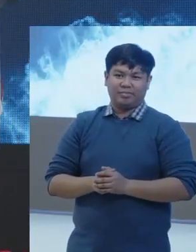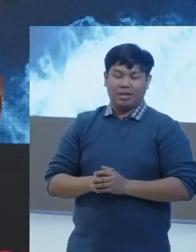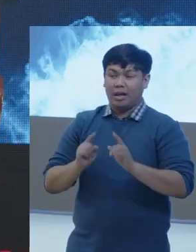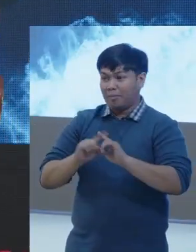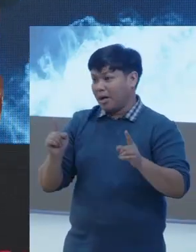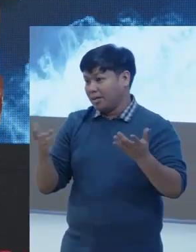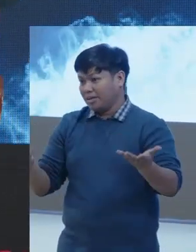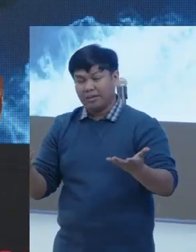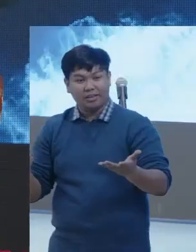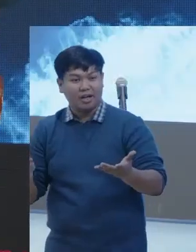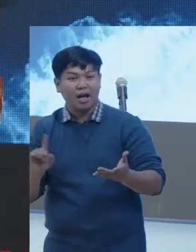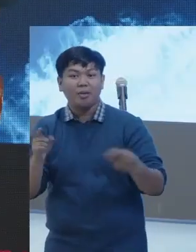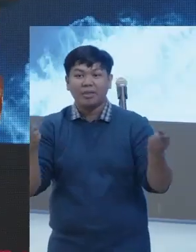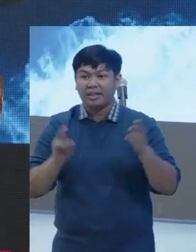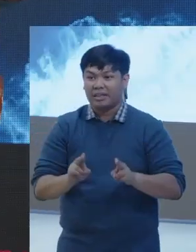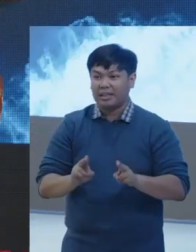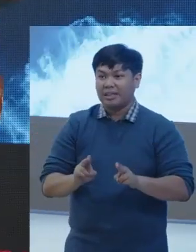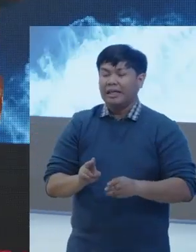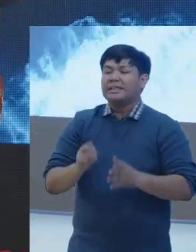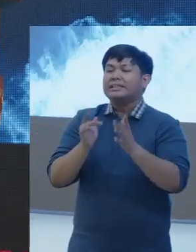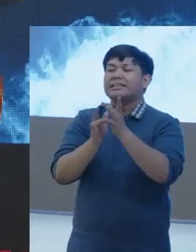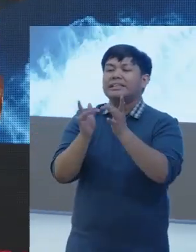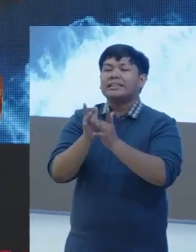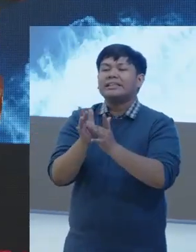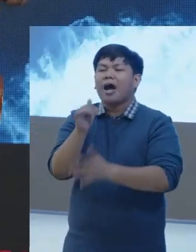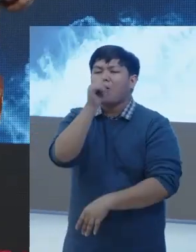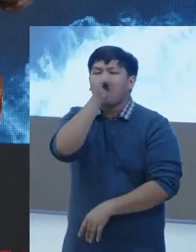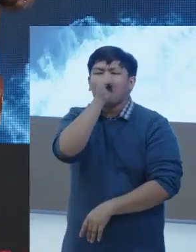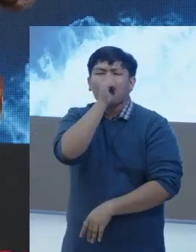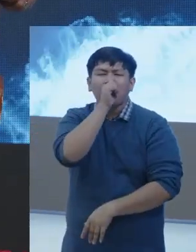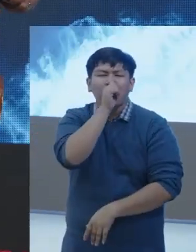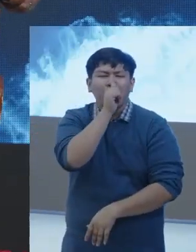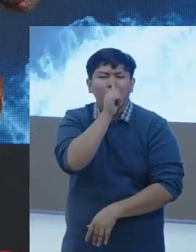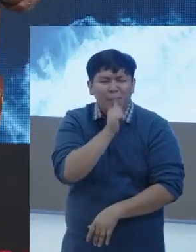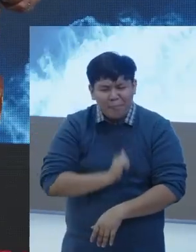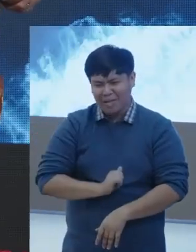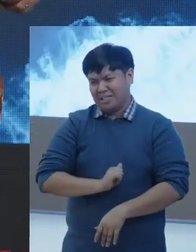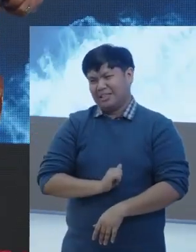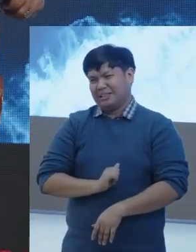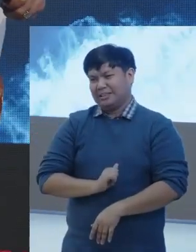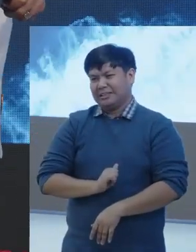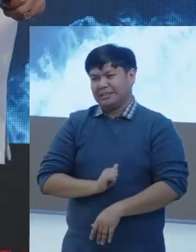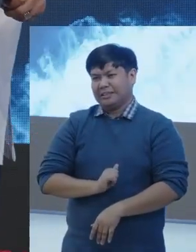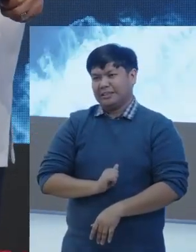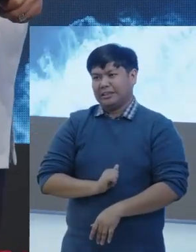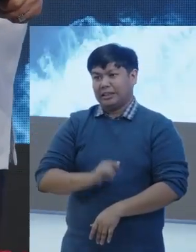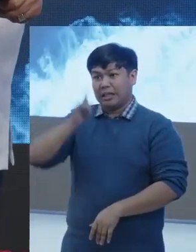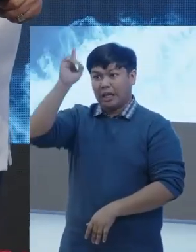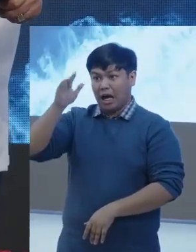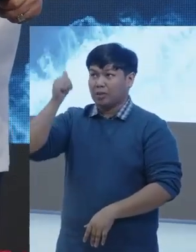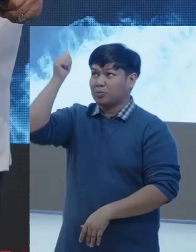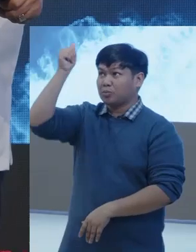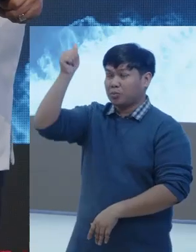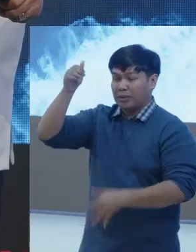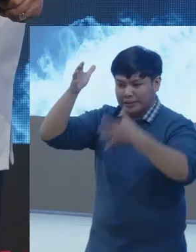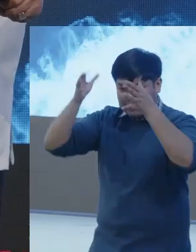Ngunit kanyang ininda, kanyang ipinalo ang sarili niyang anak.